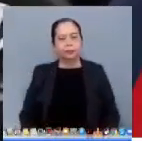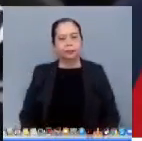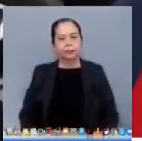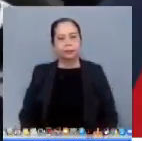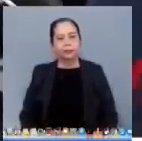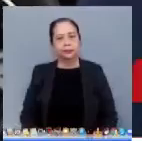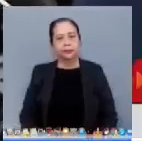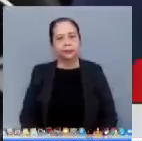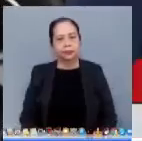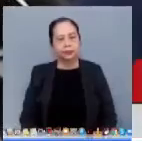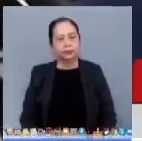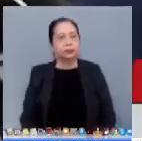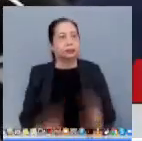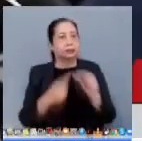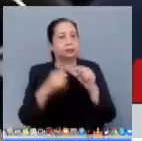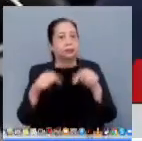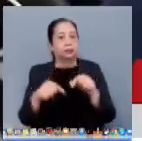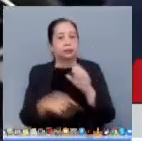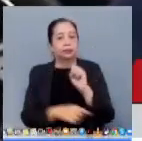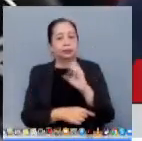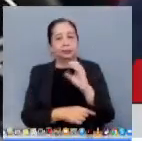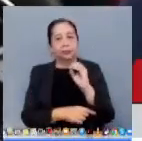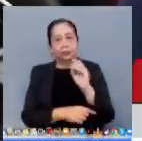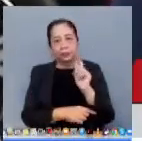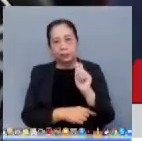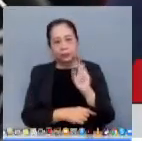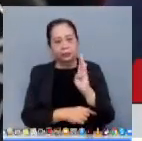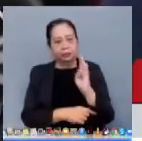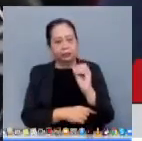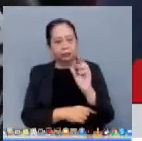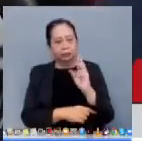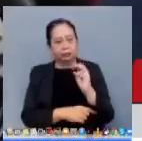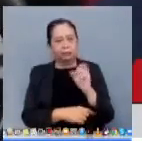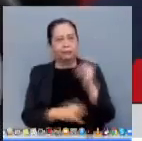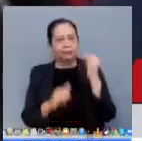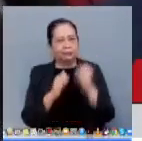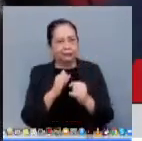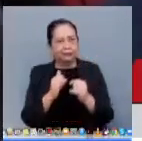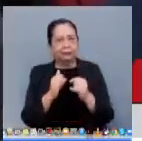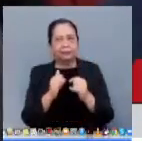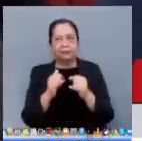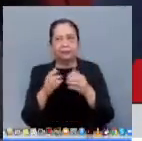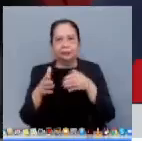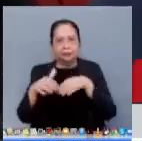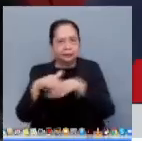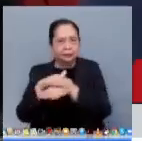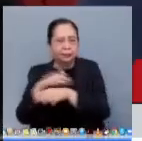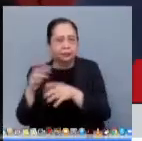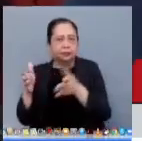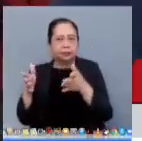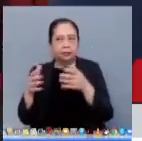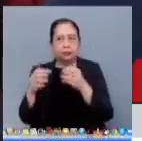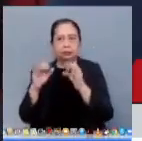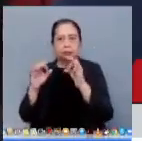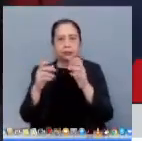Lalo-lalo na dito sa Scout Borromeo, ito, this is the last entry point para makapag-reroute yung mga kababayan